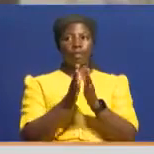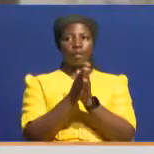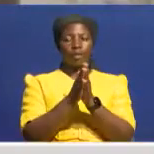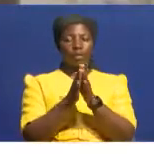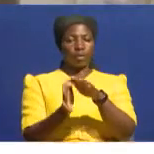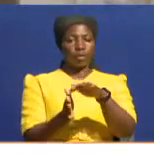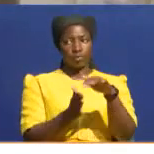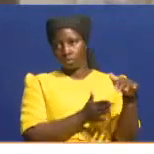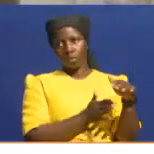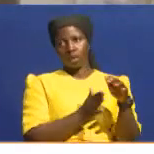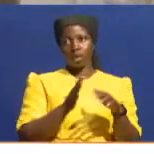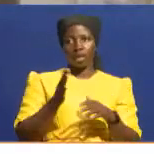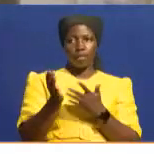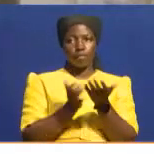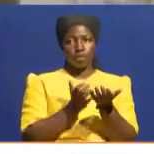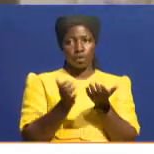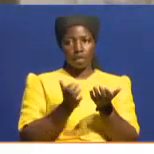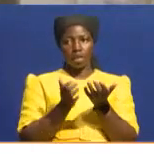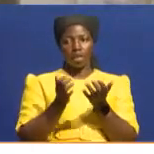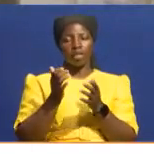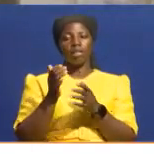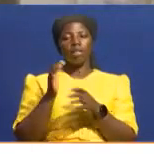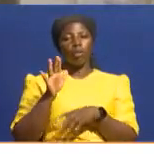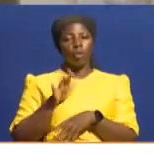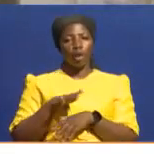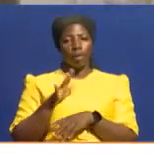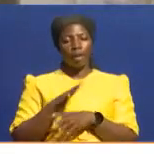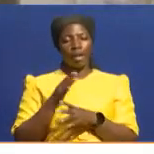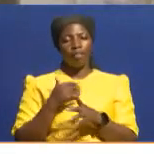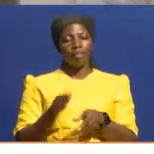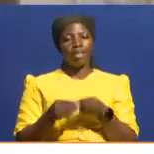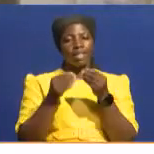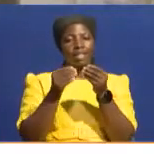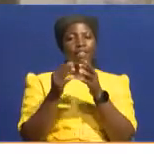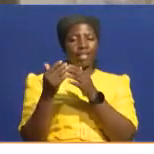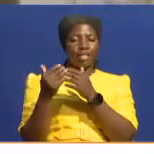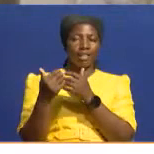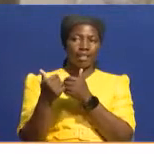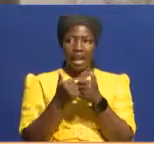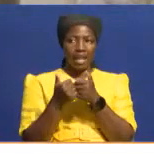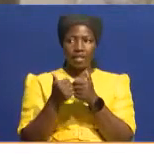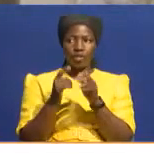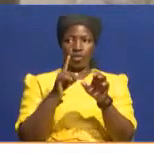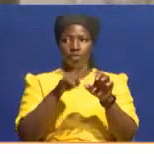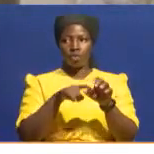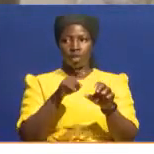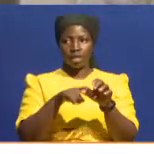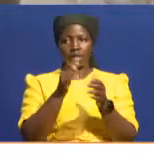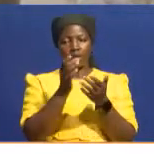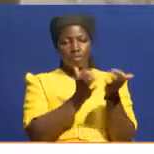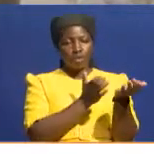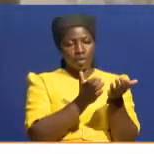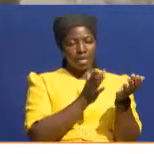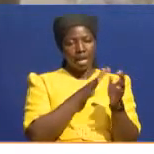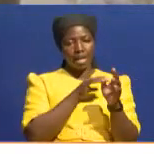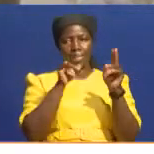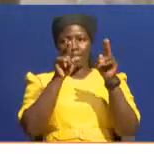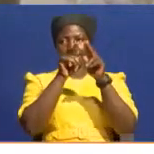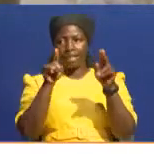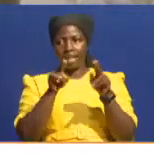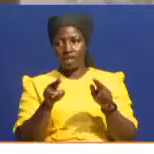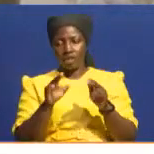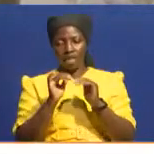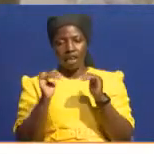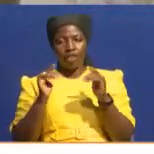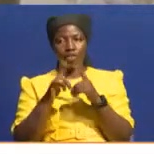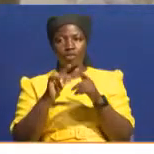Kwamba wanawake wajasiriamali wamepewa changamoto kujiunga na majukwaa ya kibiashara na ya kimataifa ili kupata ujuzi na